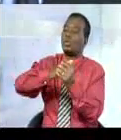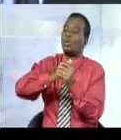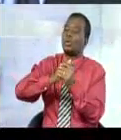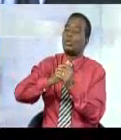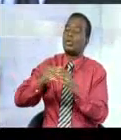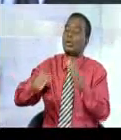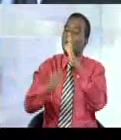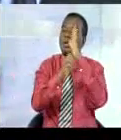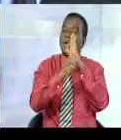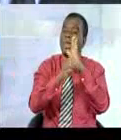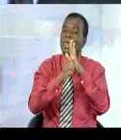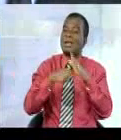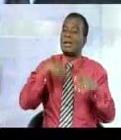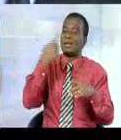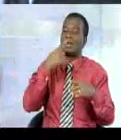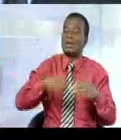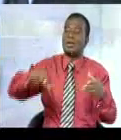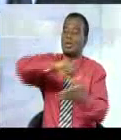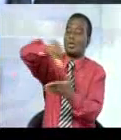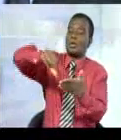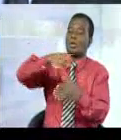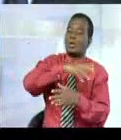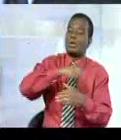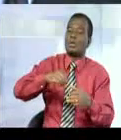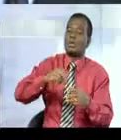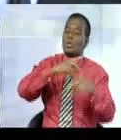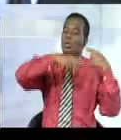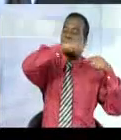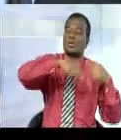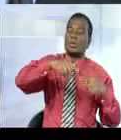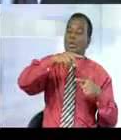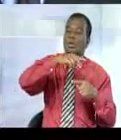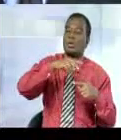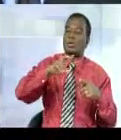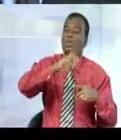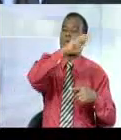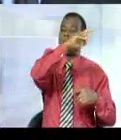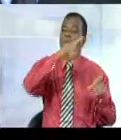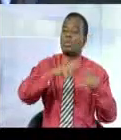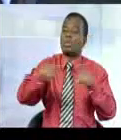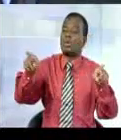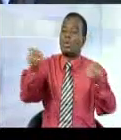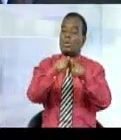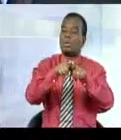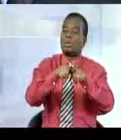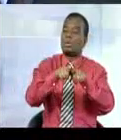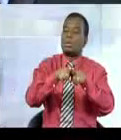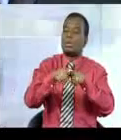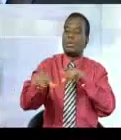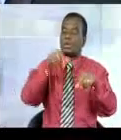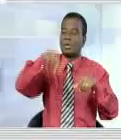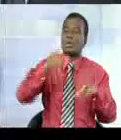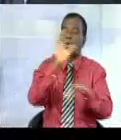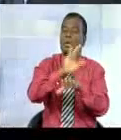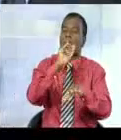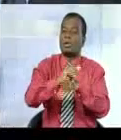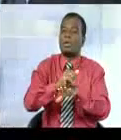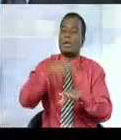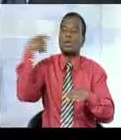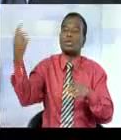toute une économie qui y est associée, l'hôtellerie, le voyage, mais aussi le fait que la Côte d'Ivoire